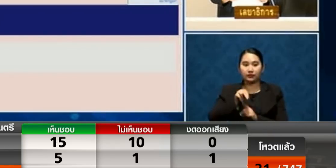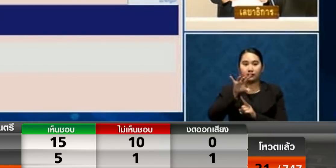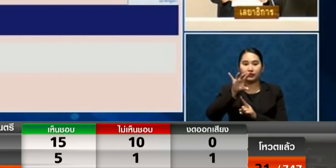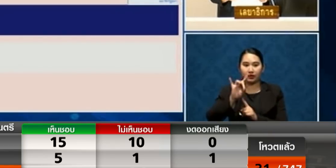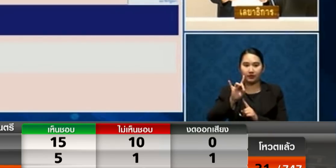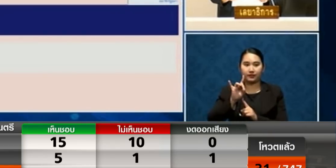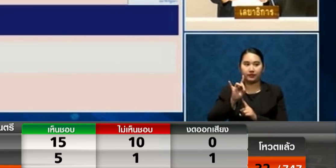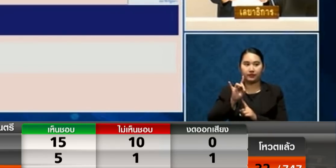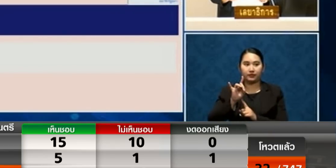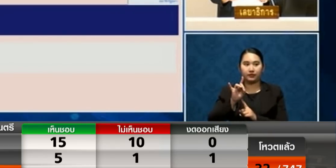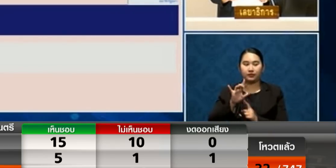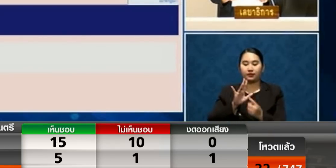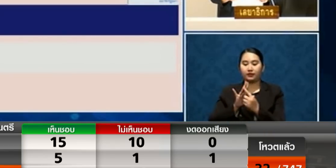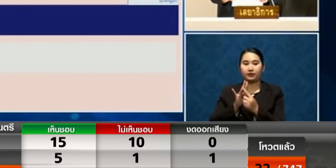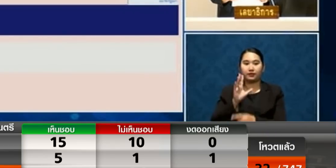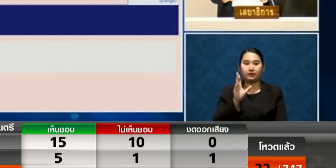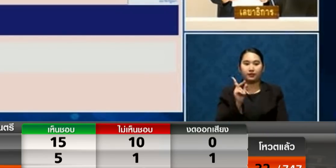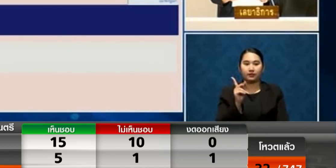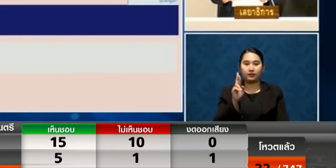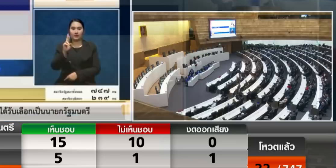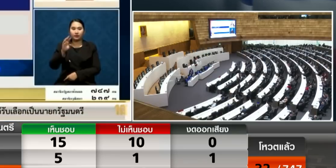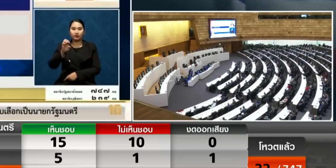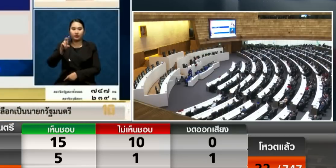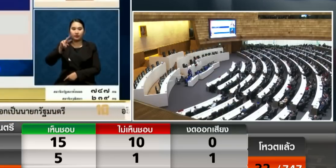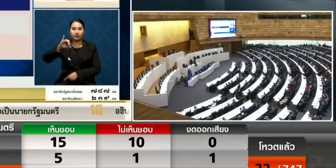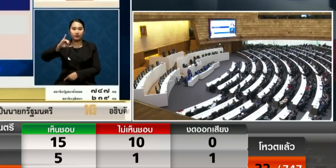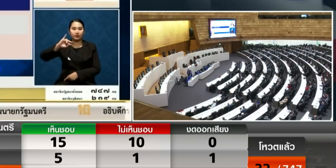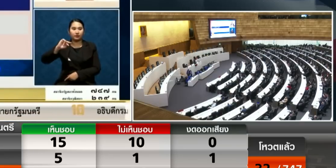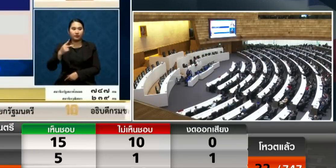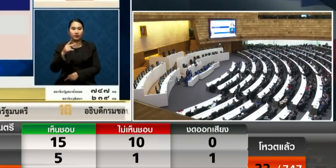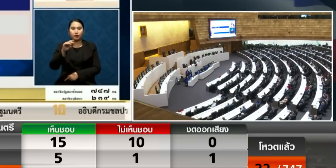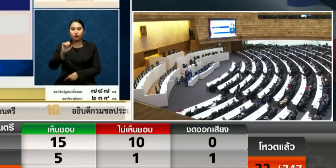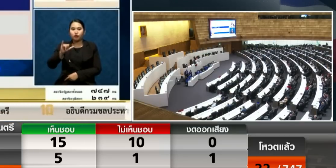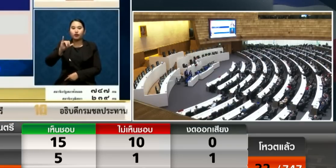38นายเกรียงยศสุดลาภา เห็นชอบครับ